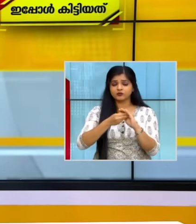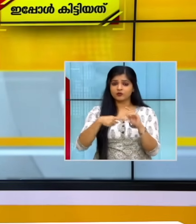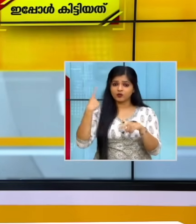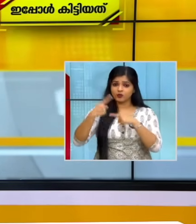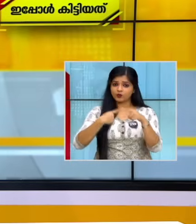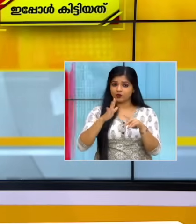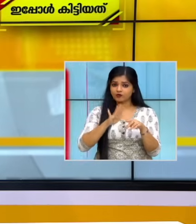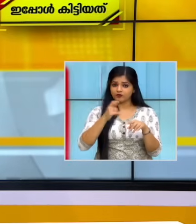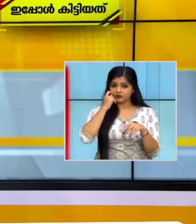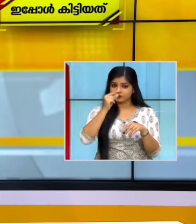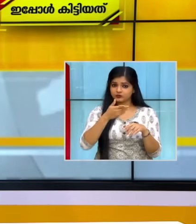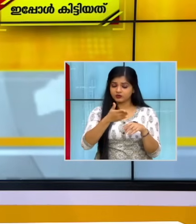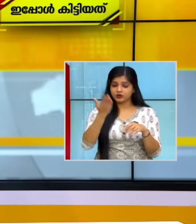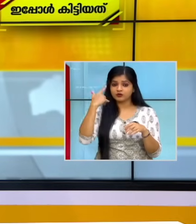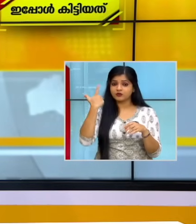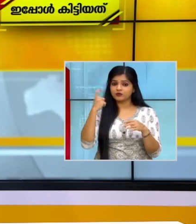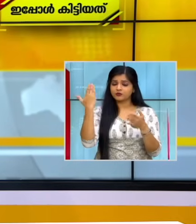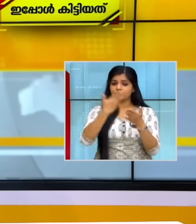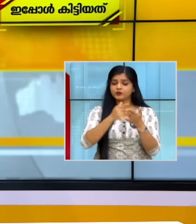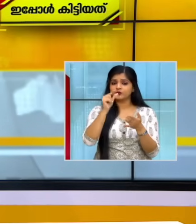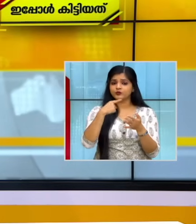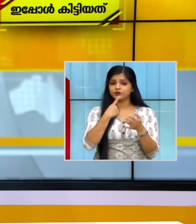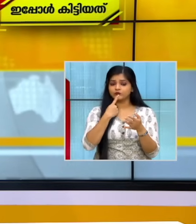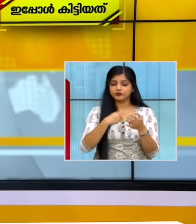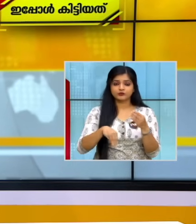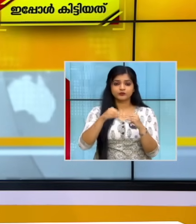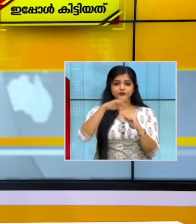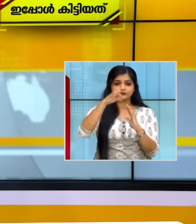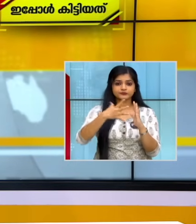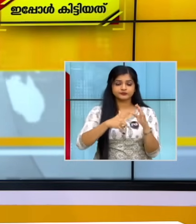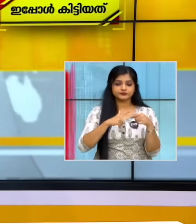വാങ്ങുന്നയാളാണോ? ഇയാൾക്കെതിരെ പരാതി നൽകിയതാരാണ്? എന്താണ് വിവരങ്ങൾ?